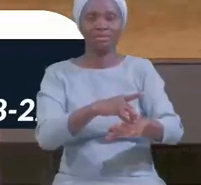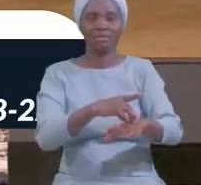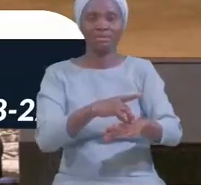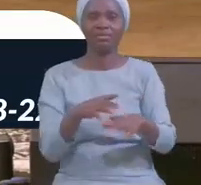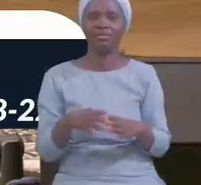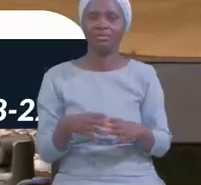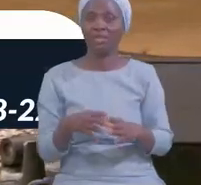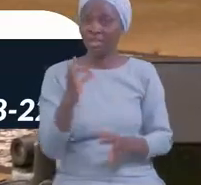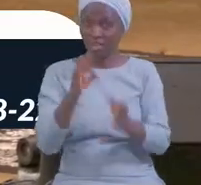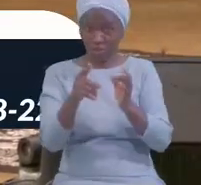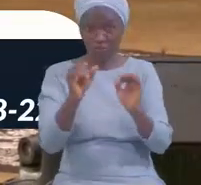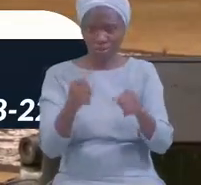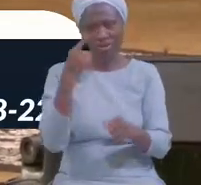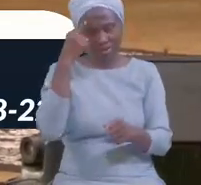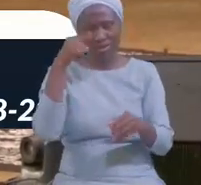Si